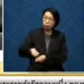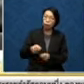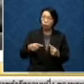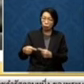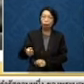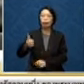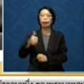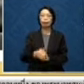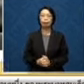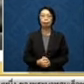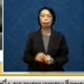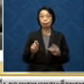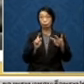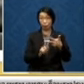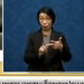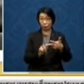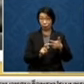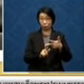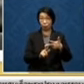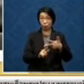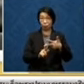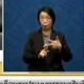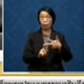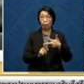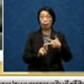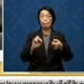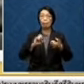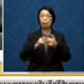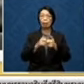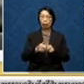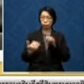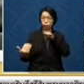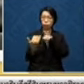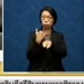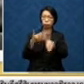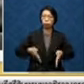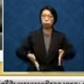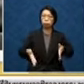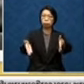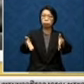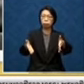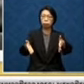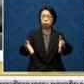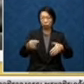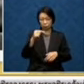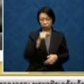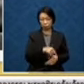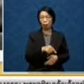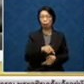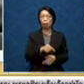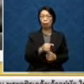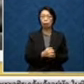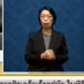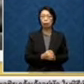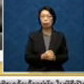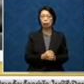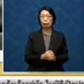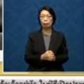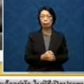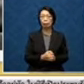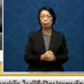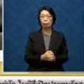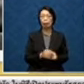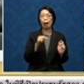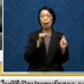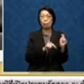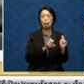ที่ต่อไปค่ะเรื่องที่3ปัญหาเส้นทางจราจรจุดเชื่อมต่อระหว่างบ้านหนองหัวแวงค่ะตำบลสวนจิกอำเ